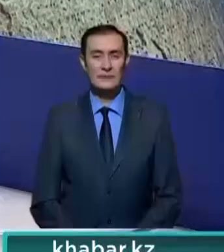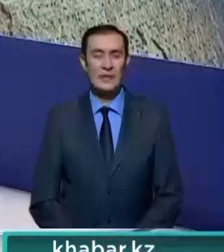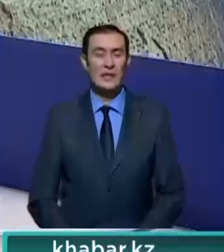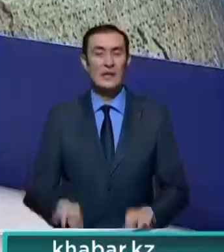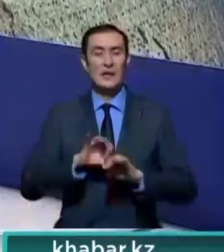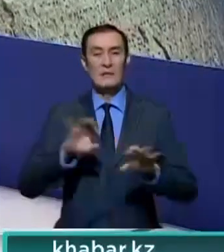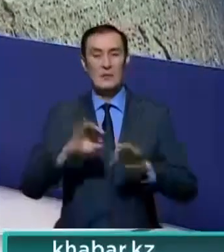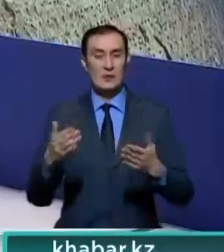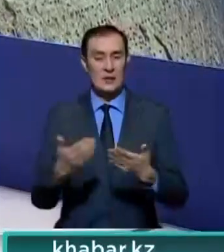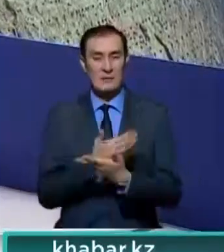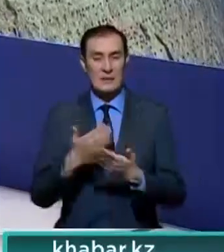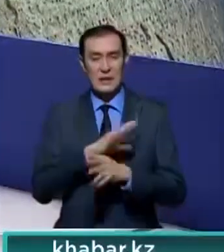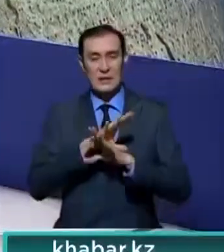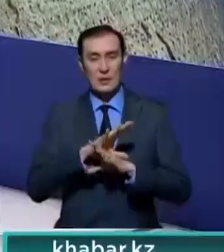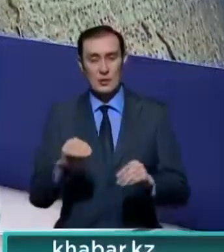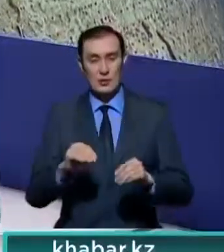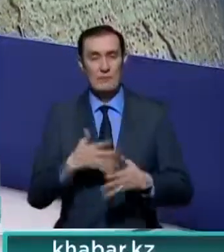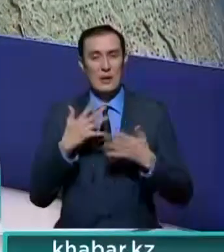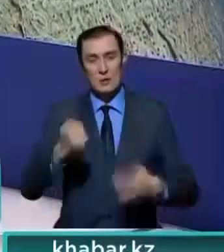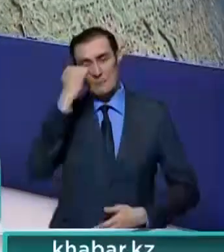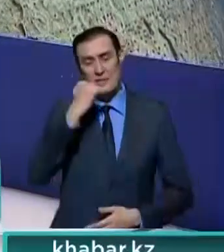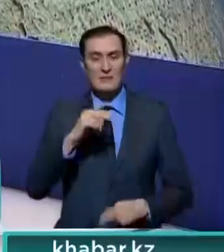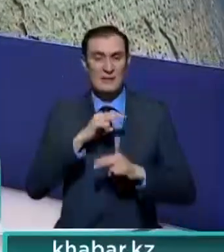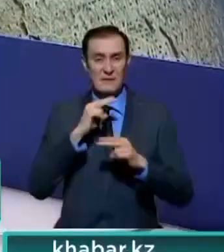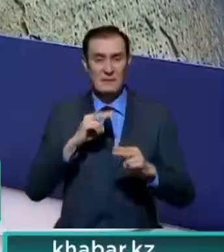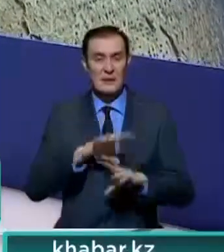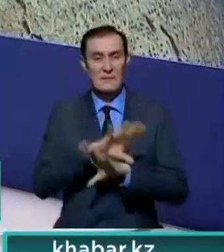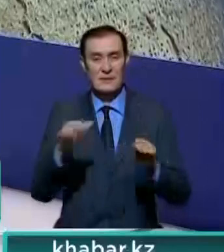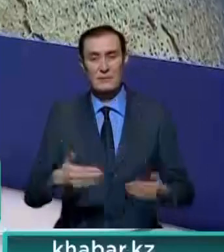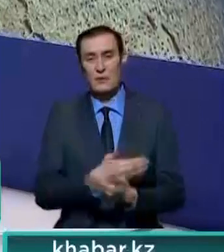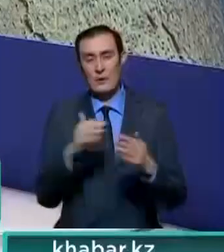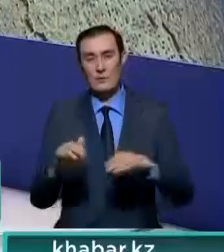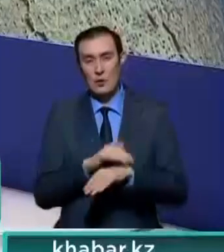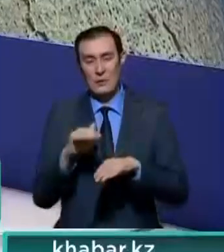А у меня на этом все. Отмечу, наши выпуски доступны на мультимедийном